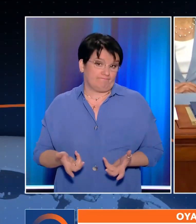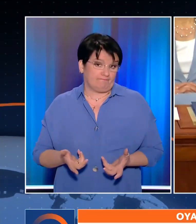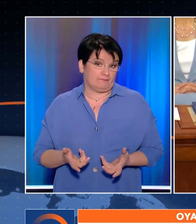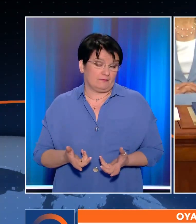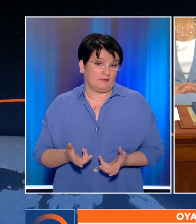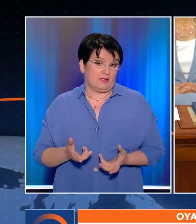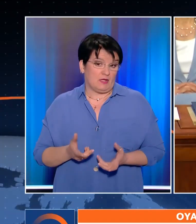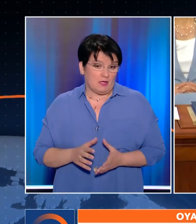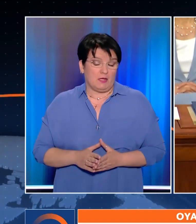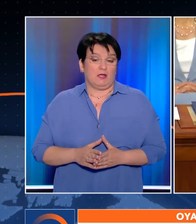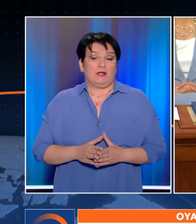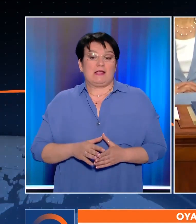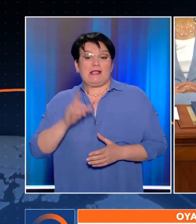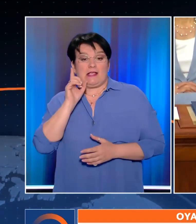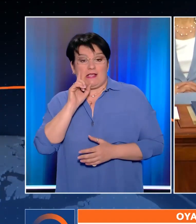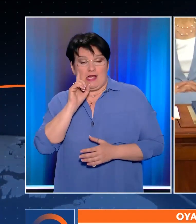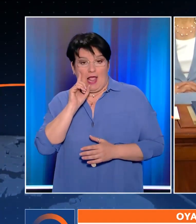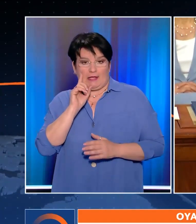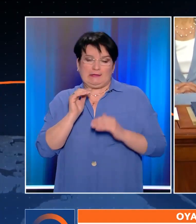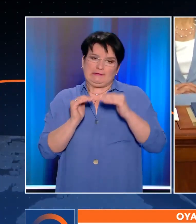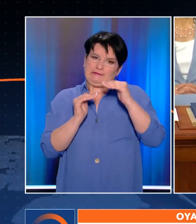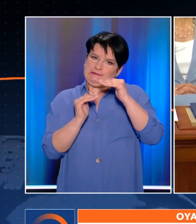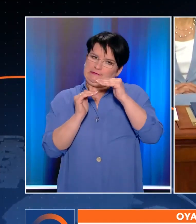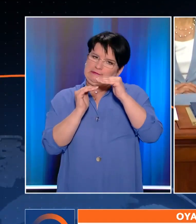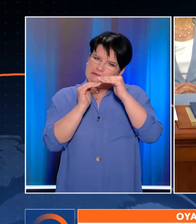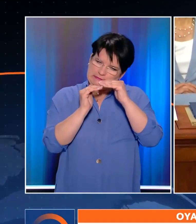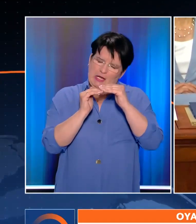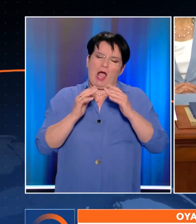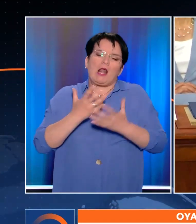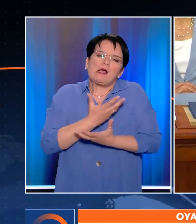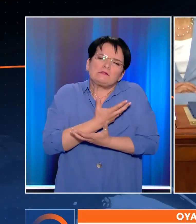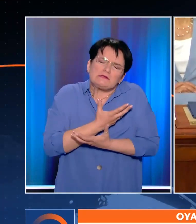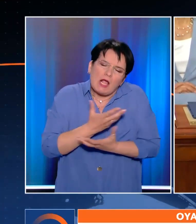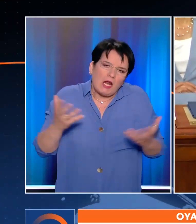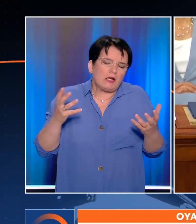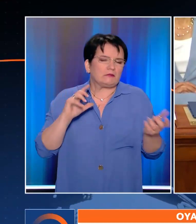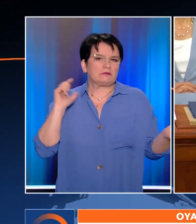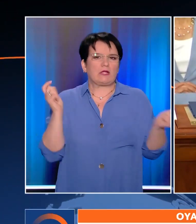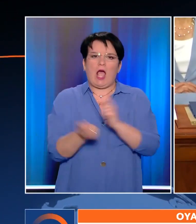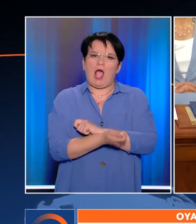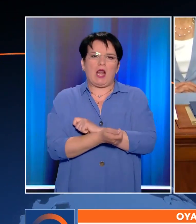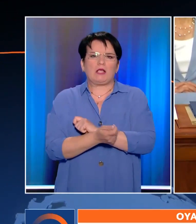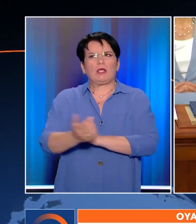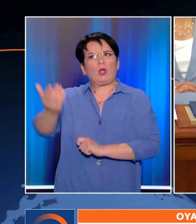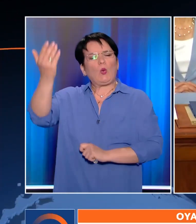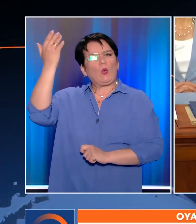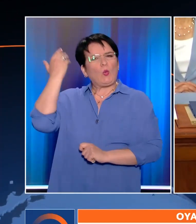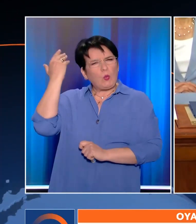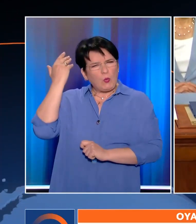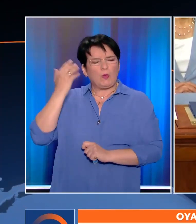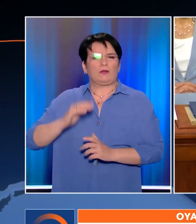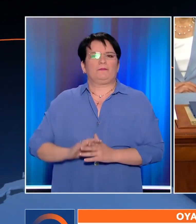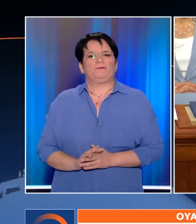Όχι ακόμα στις γυναίκες, αλλά παρόλα αυτά ήταν τόσο τεράστια η αλλαγή με την προηγούμενη κατάσταση των